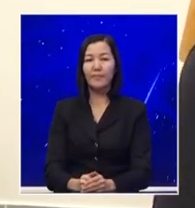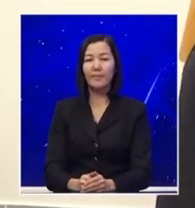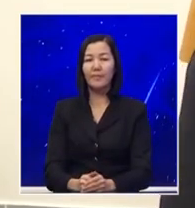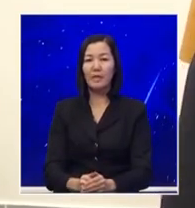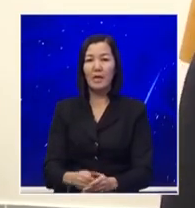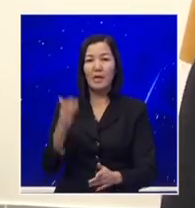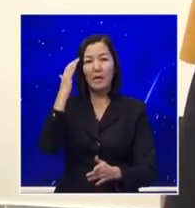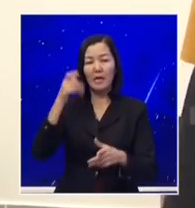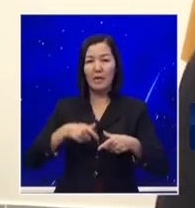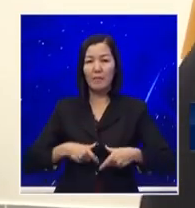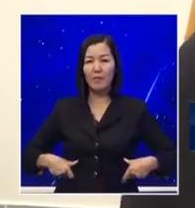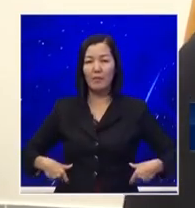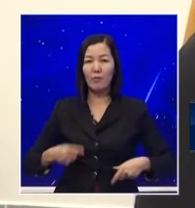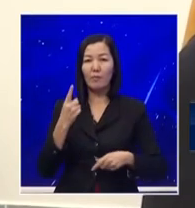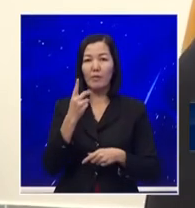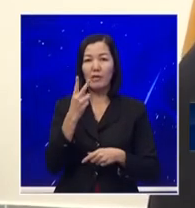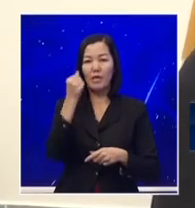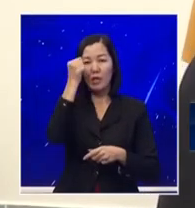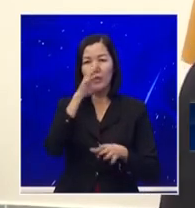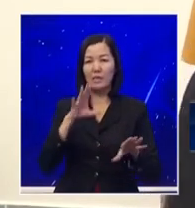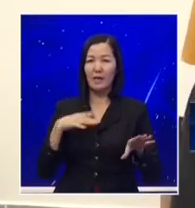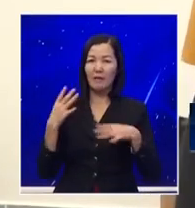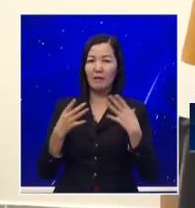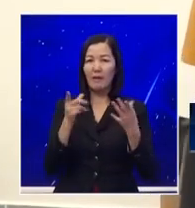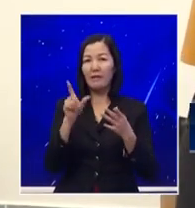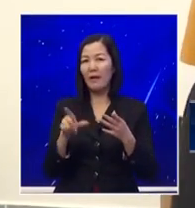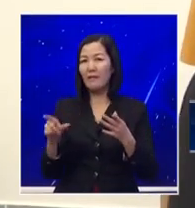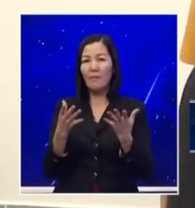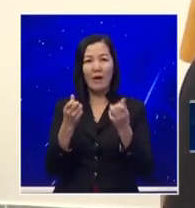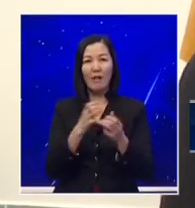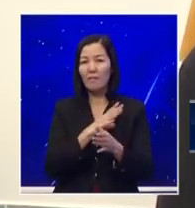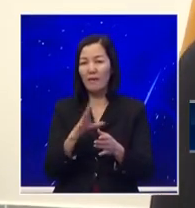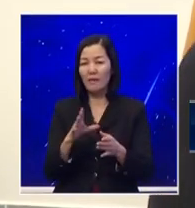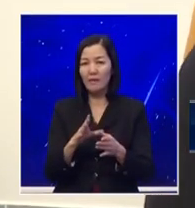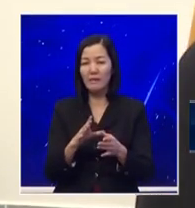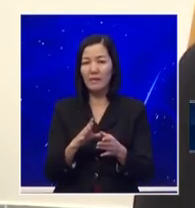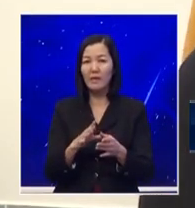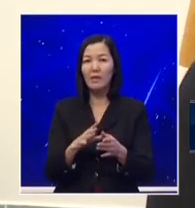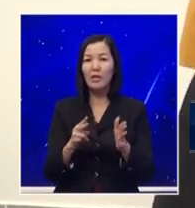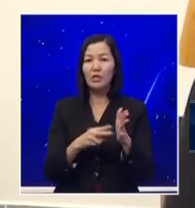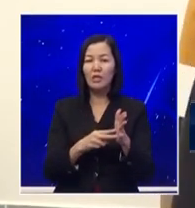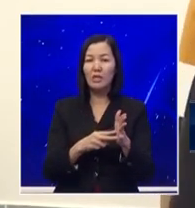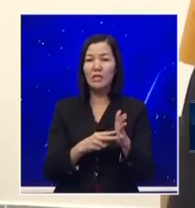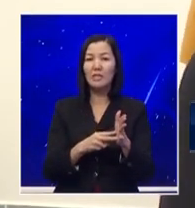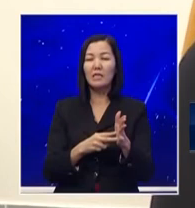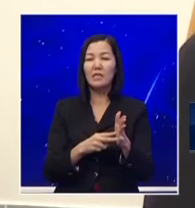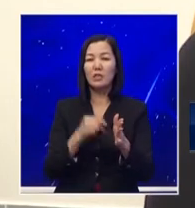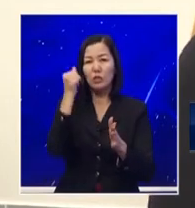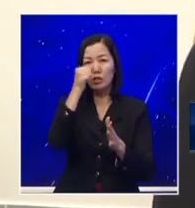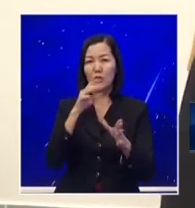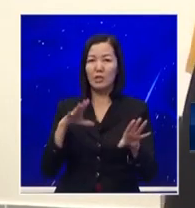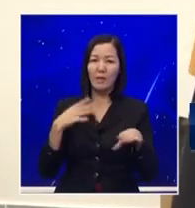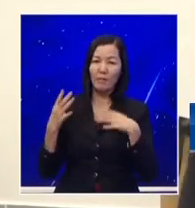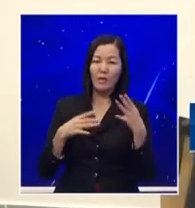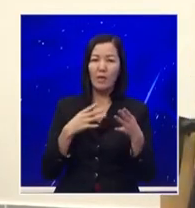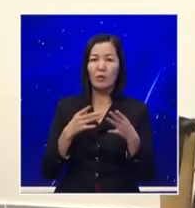Қара белбеуді каратэмен бір немесе екі жыл дайындалған адам алып кете алмайды. Оған қол жеткізу үшін кем дегенде 7 жыл тынымсыз еңбек ету қажет. Сонда